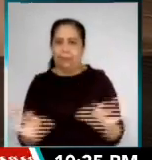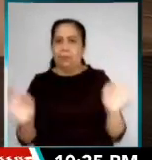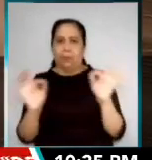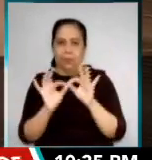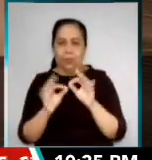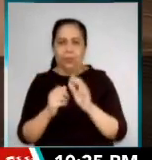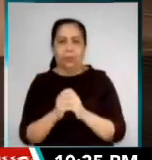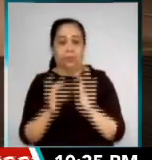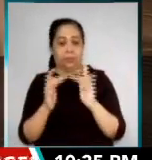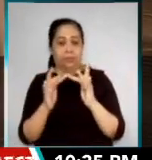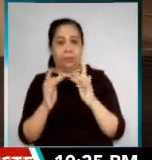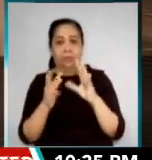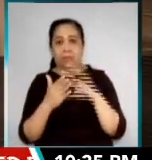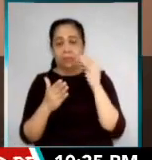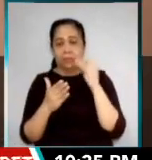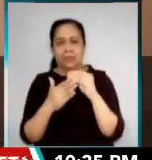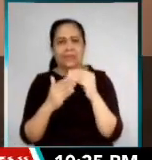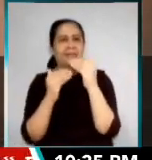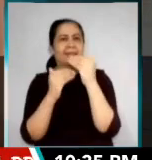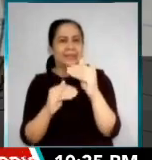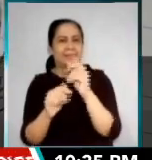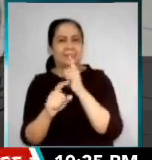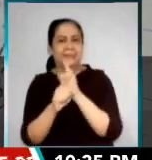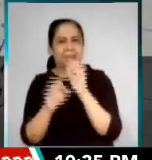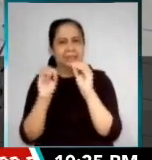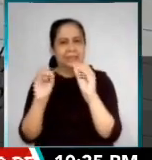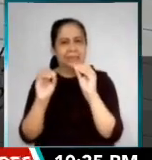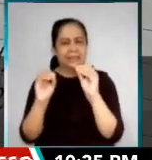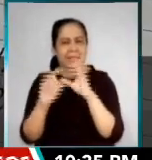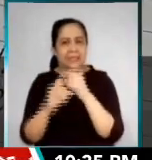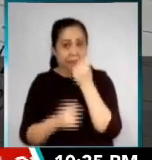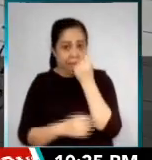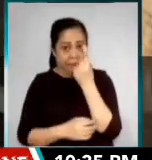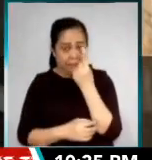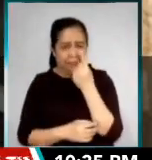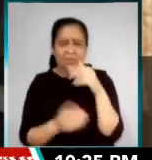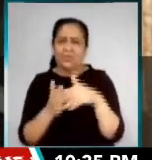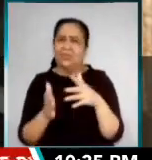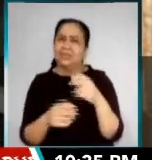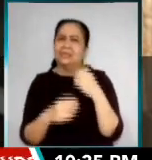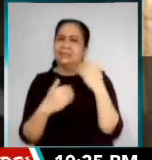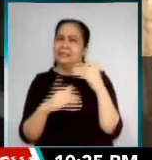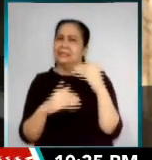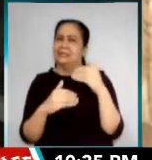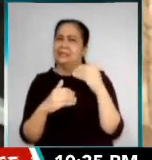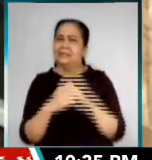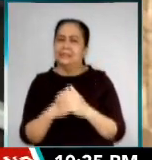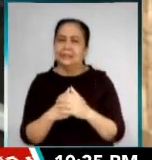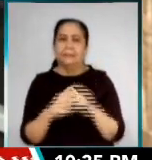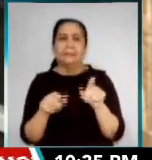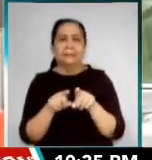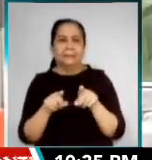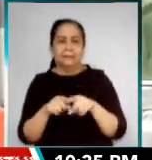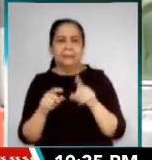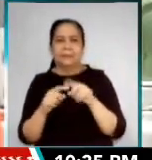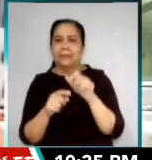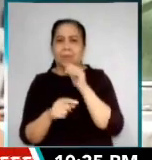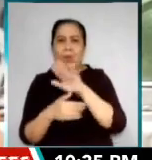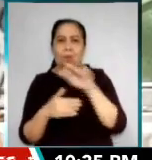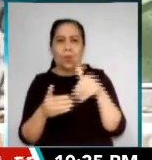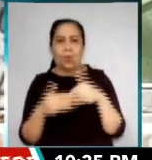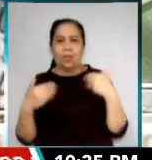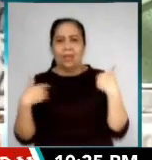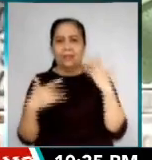kasi, may limitasyon daw talaga ang pagtuturo at ang pag-intindi ng mga estudyante sa mga paksa. Bukod pa dyan, hindi lahat ay may gadget at maayos sa